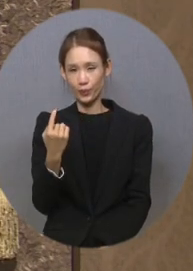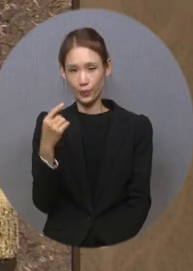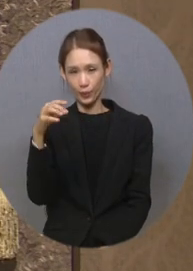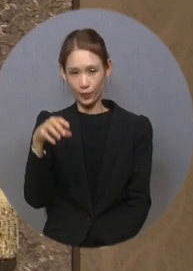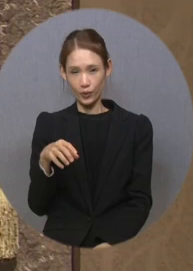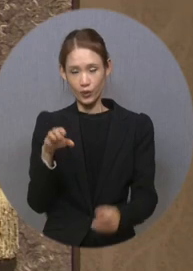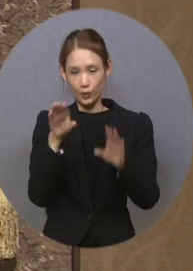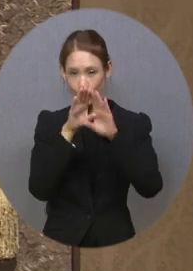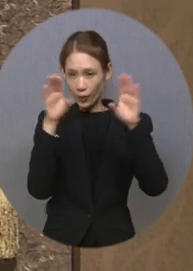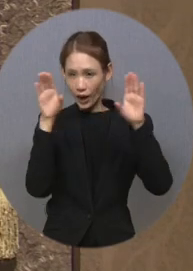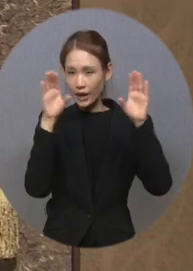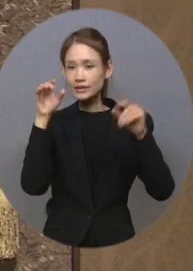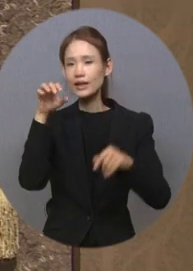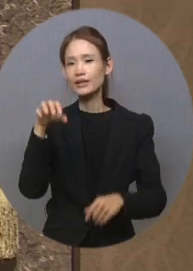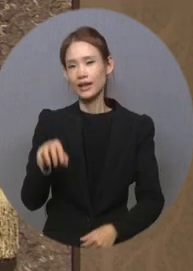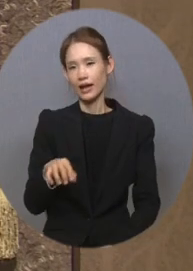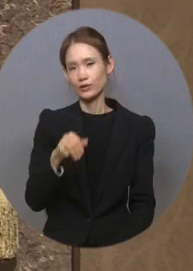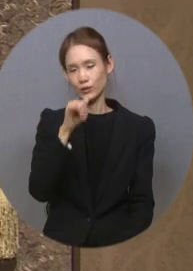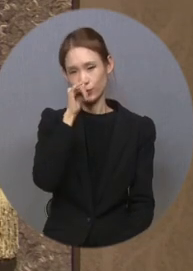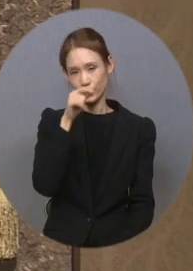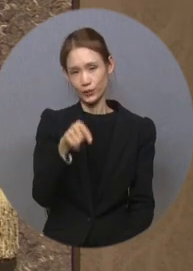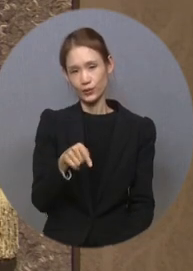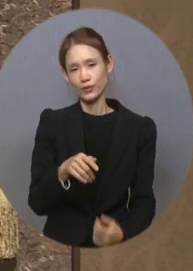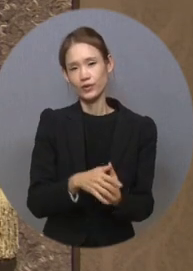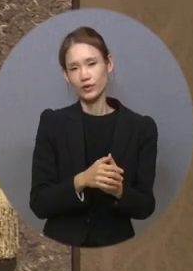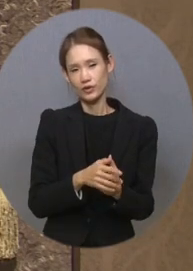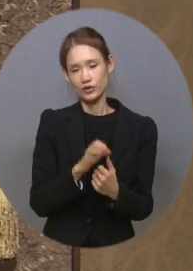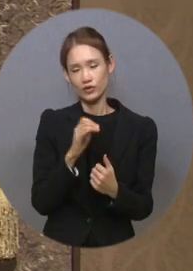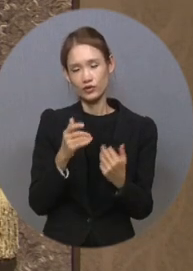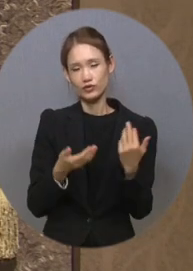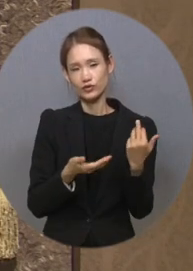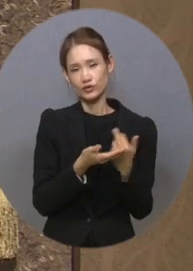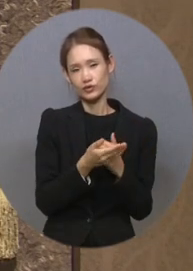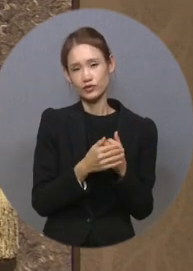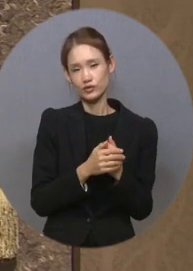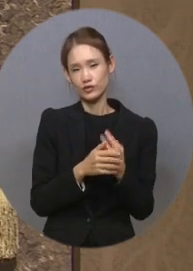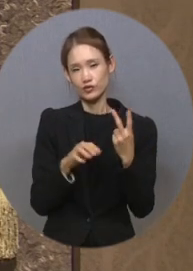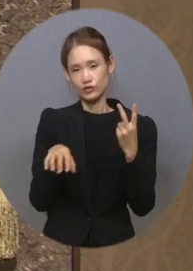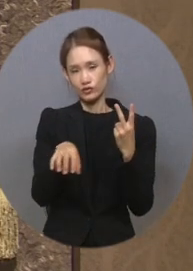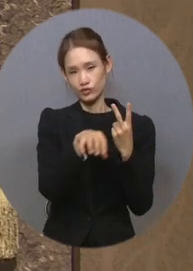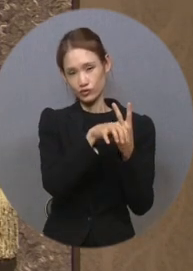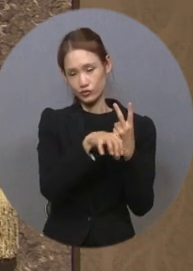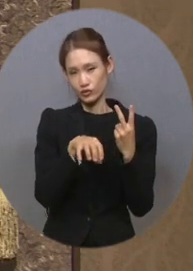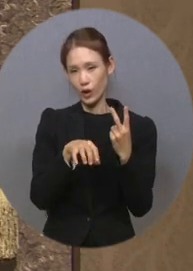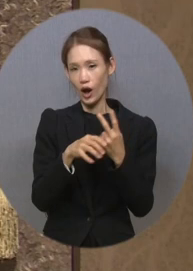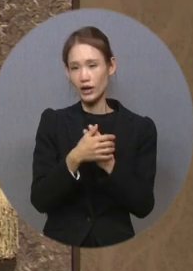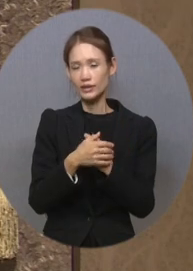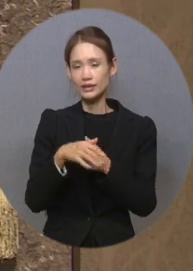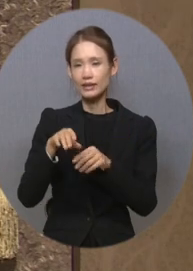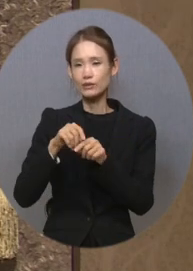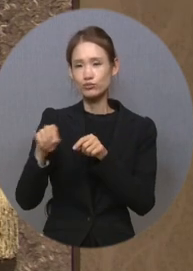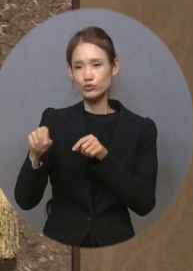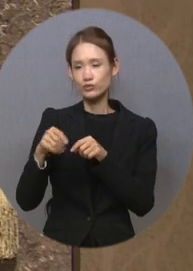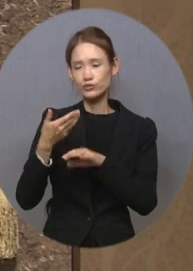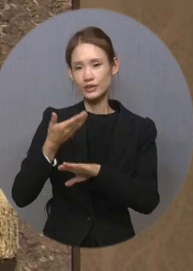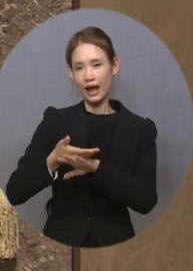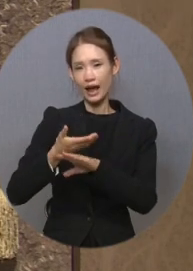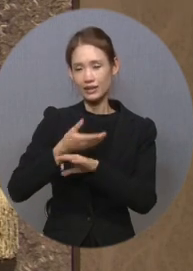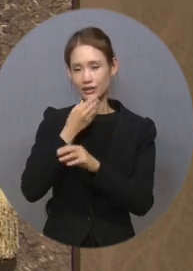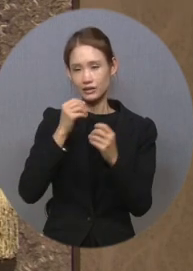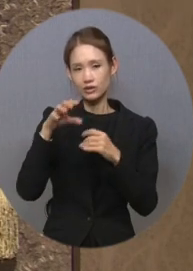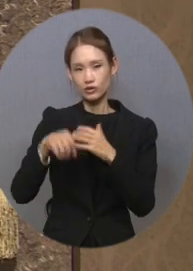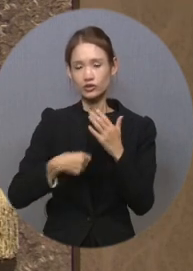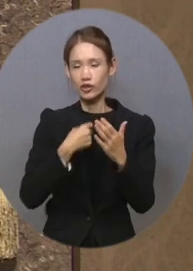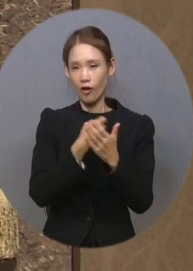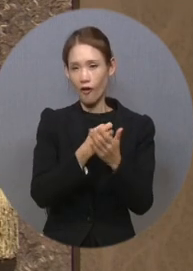우리 개최 장소가 되고요. 또 여수에 있는 섬 한 두 군데 정도를 부 행사장으로 이렇게 지정을